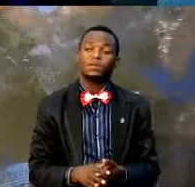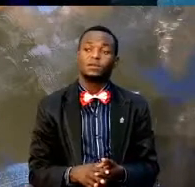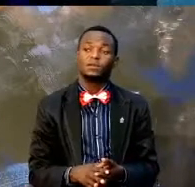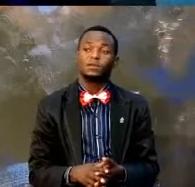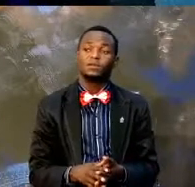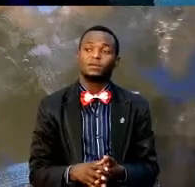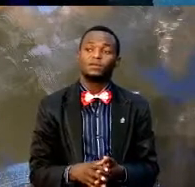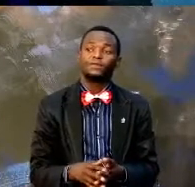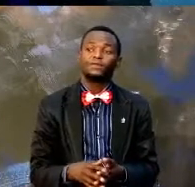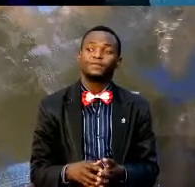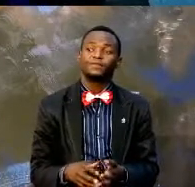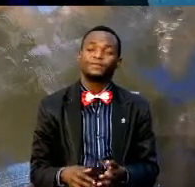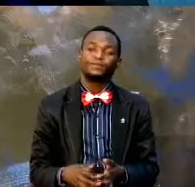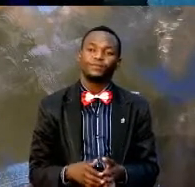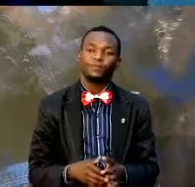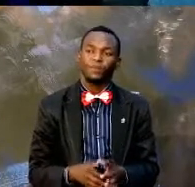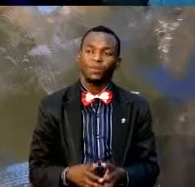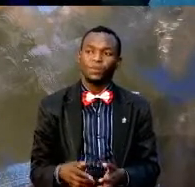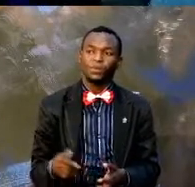uje leo,